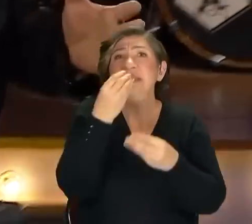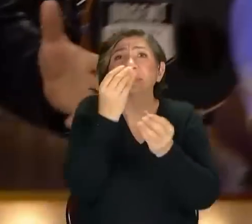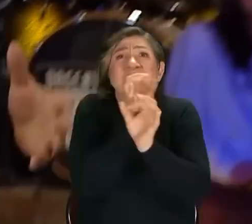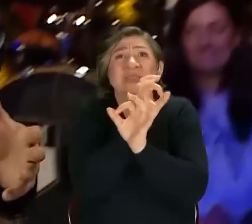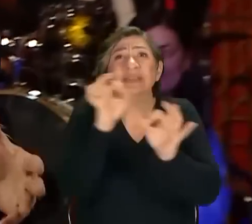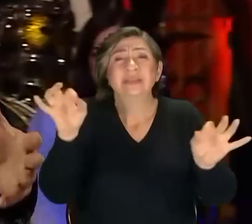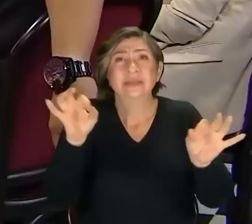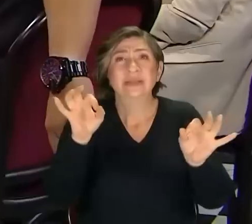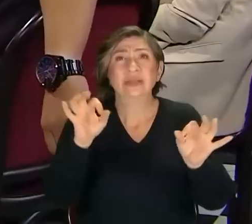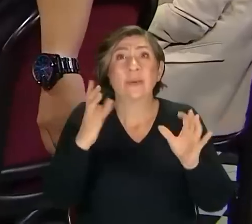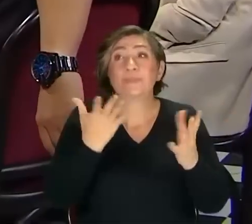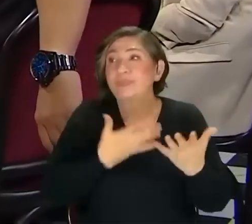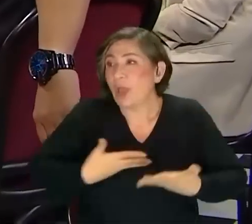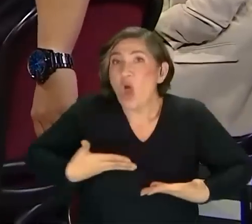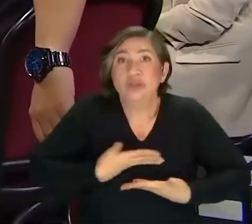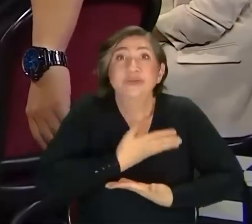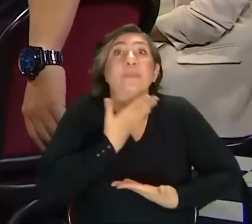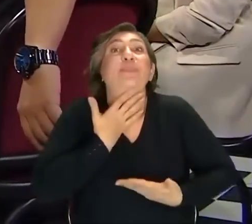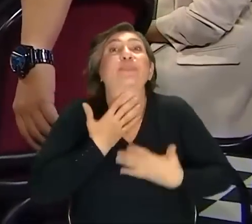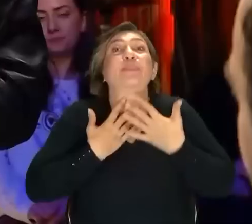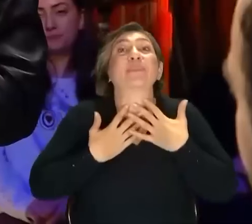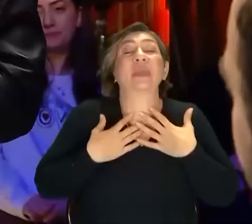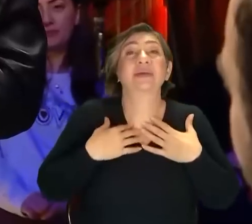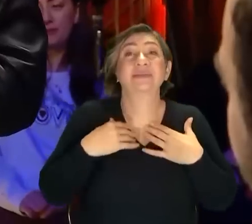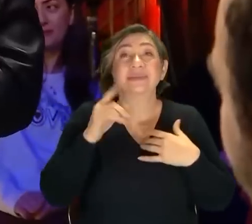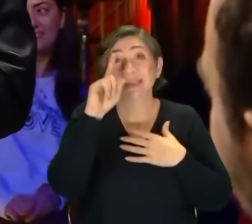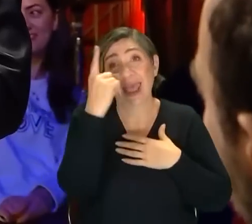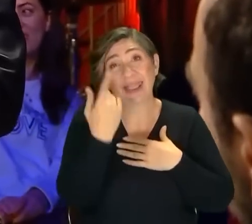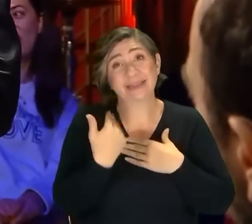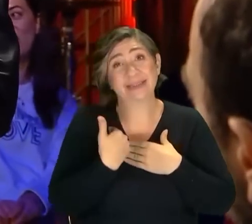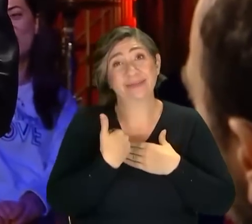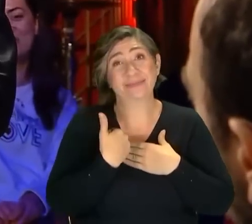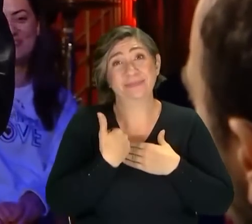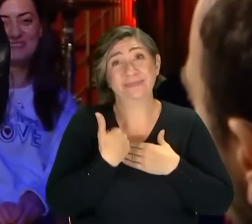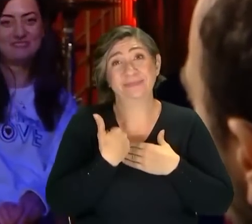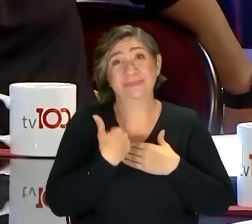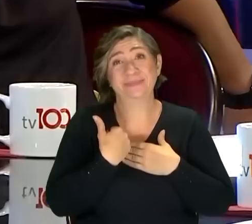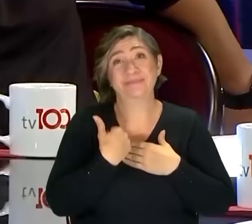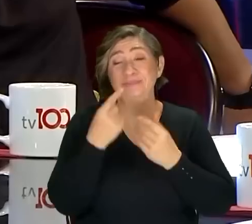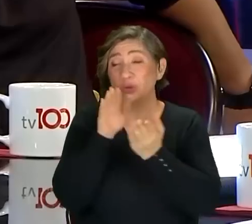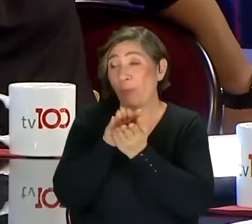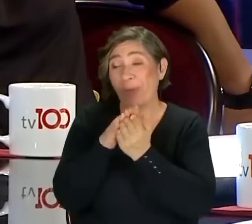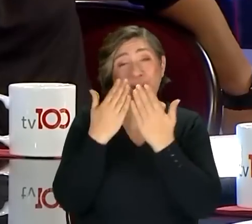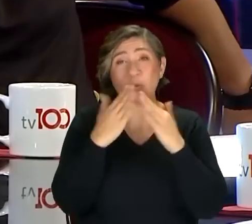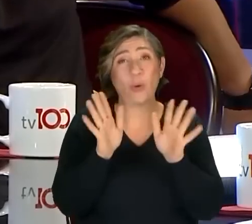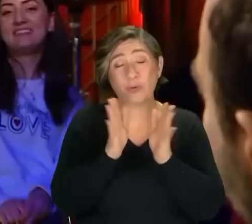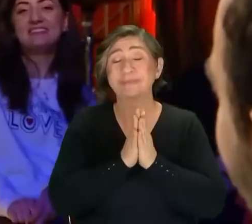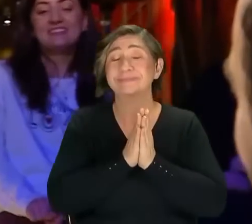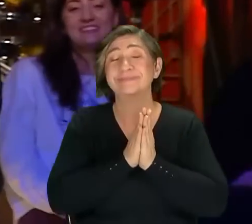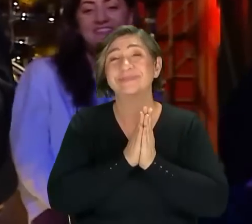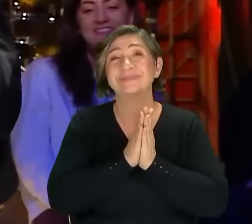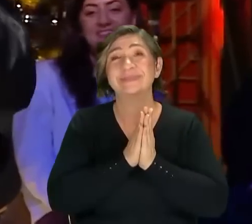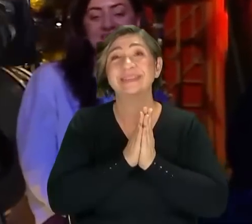yememişim. Gittim abi gayri ihtiyari. Böyle yalnızım evde. Bir köpeğim bile yok. Ondan